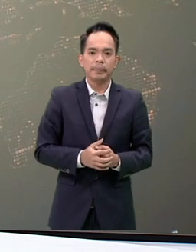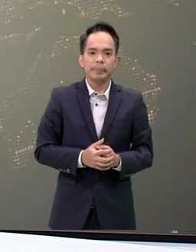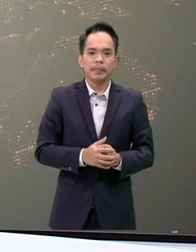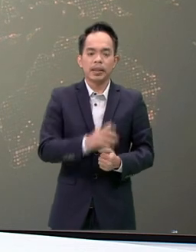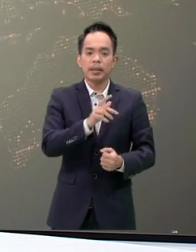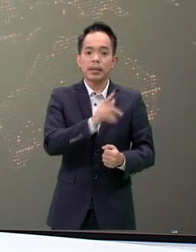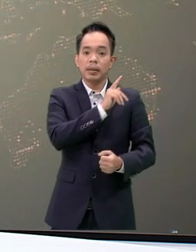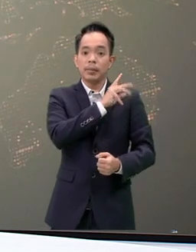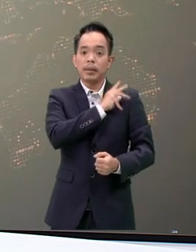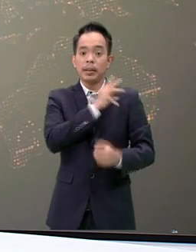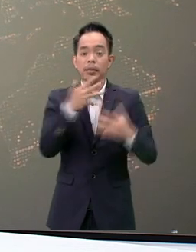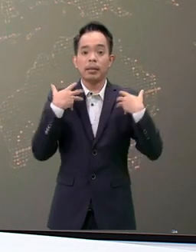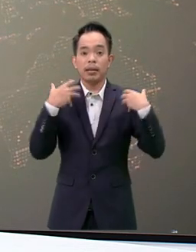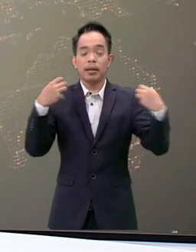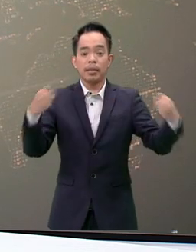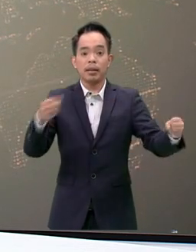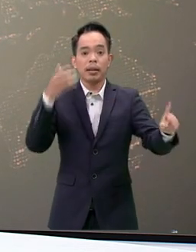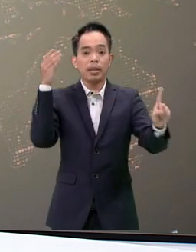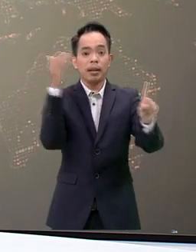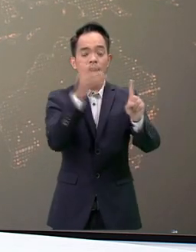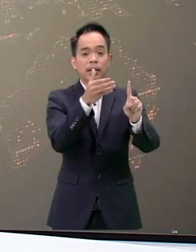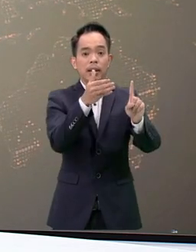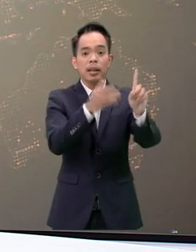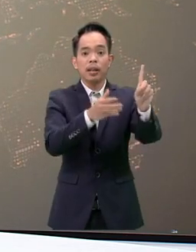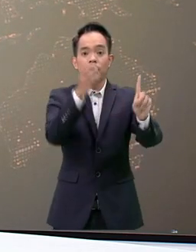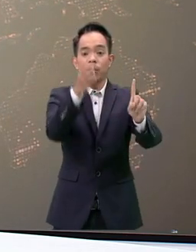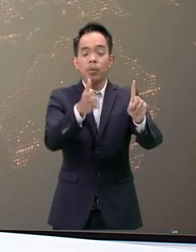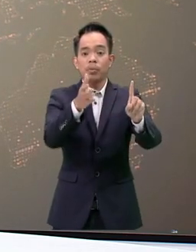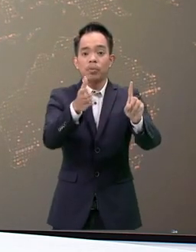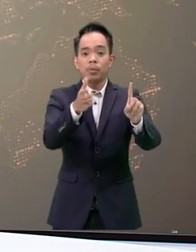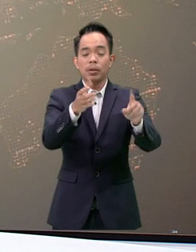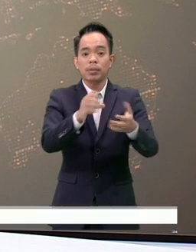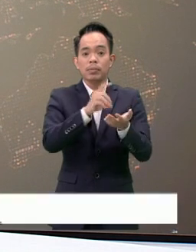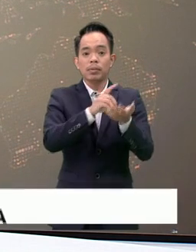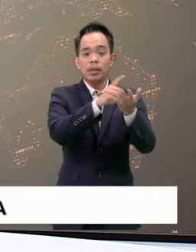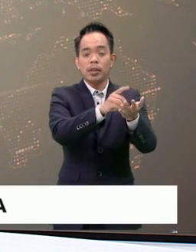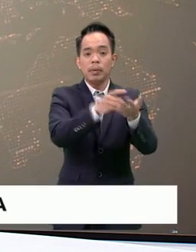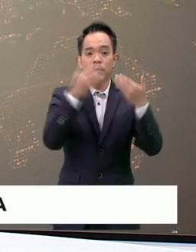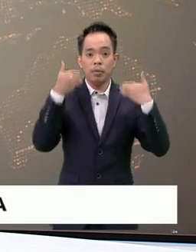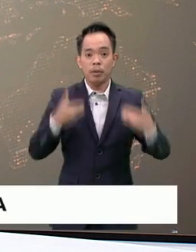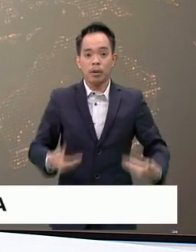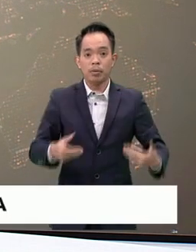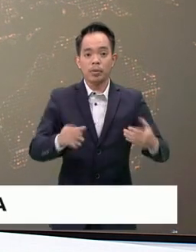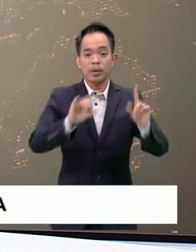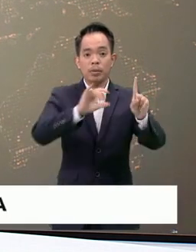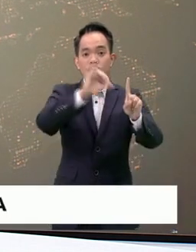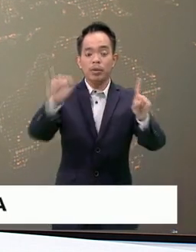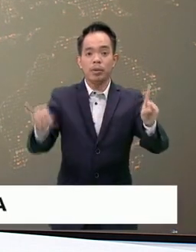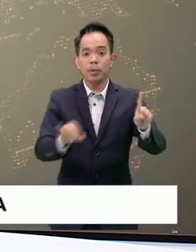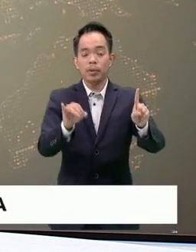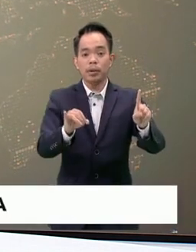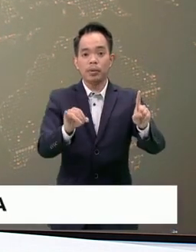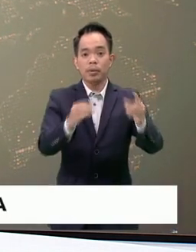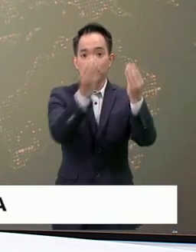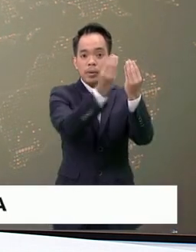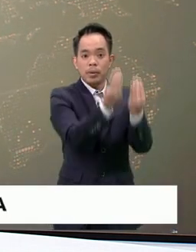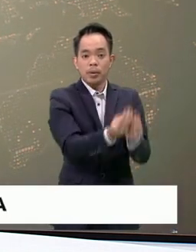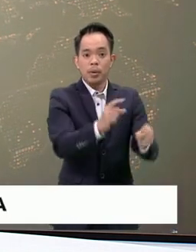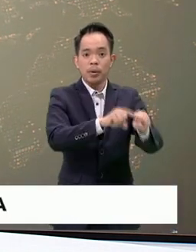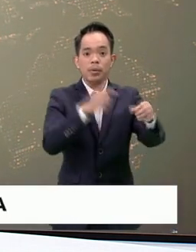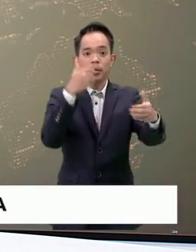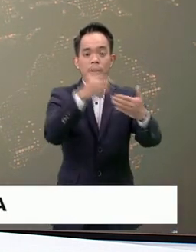Kementerian Kesehatan menjangkelkan sasaran ini sebuah satu penerima organ kepada sejuta populasi dapat dicapai dalam masa terdekat kata menterinya